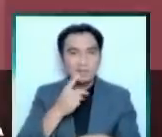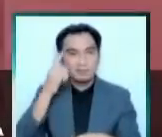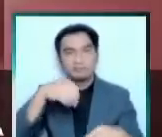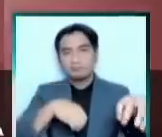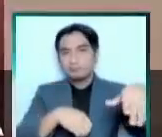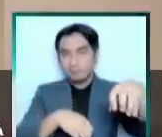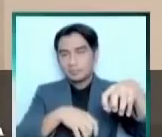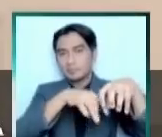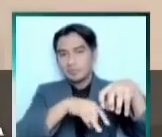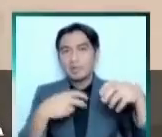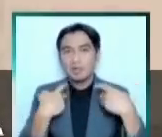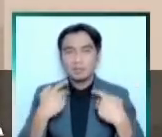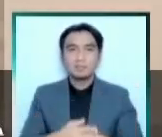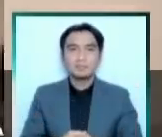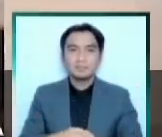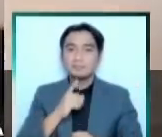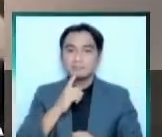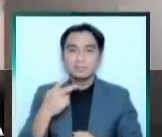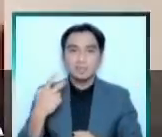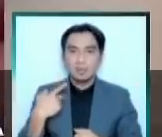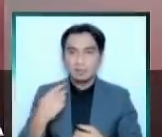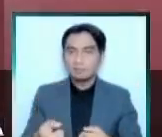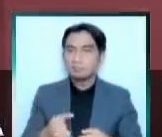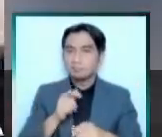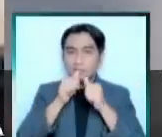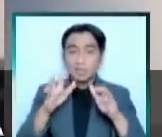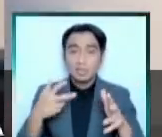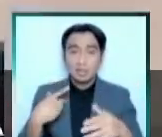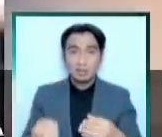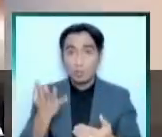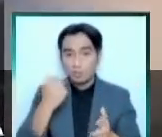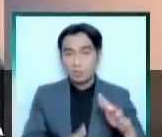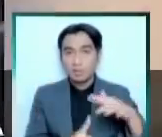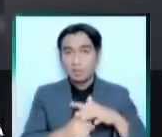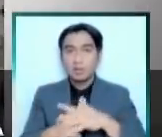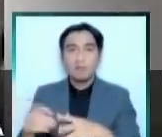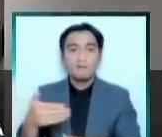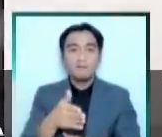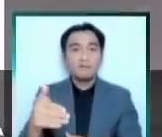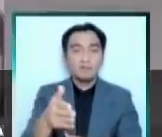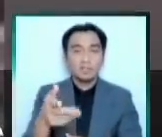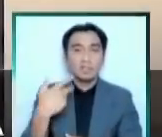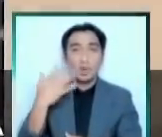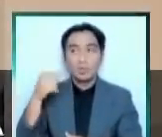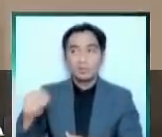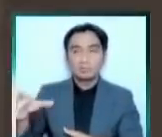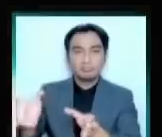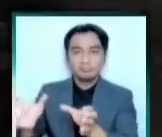tila biyaya ng Diyos sa mga bangus na sumulpot sa baha sa bayan ng Ilog. Galing daw sa umapaw na fish pond ang mga bangus.